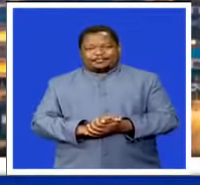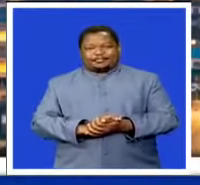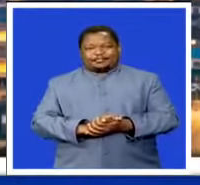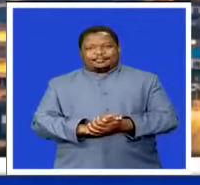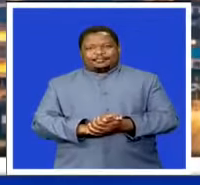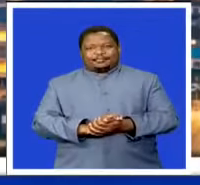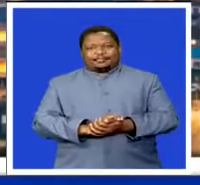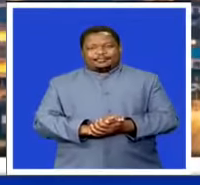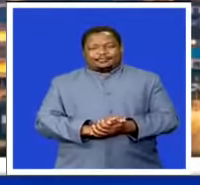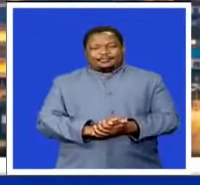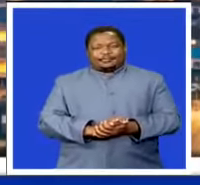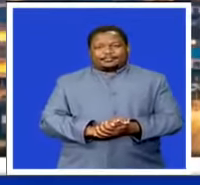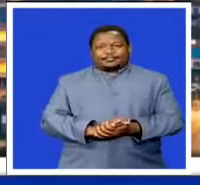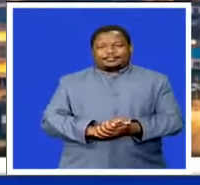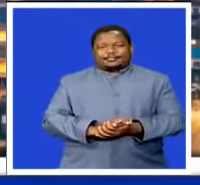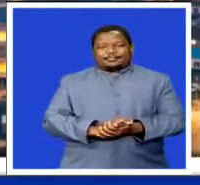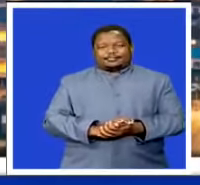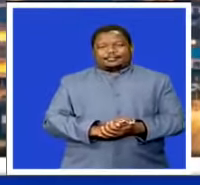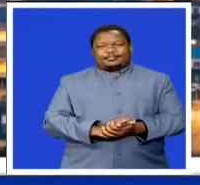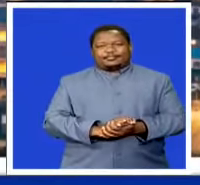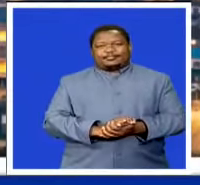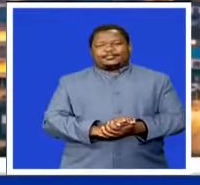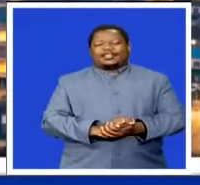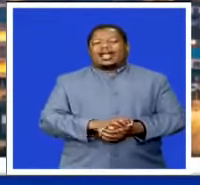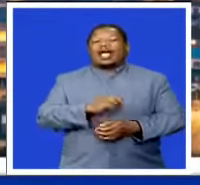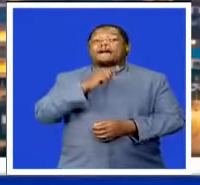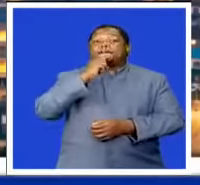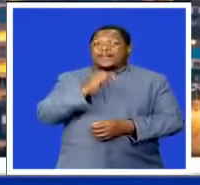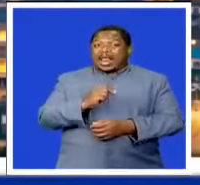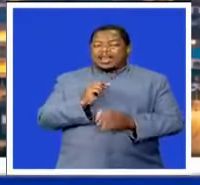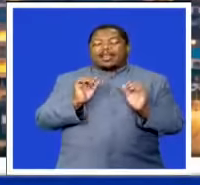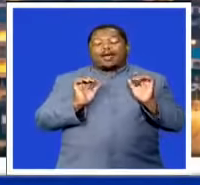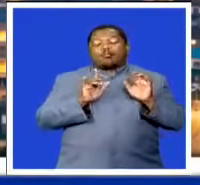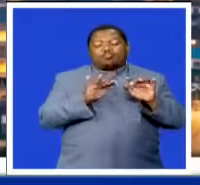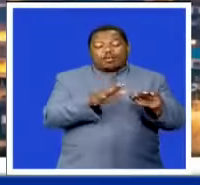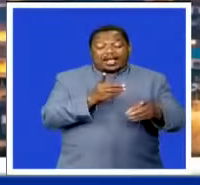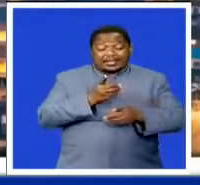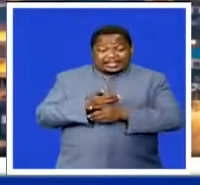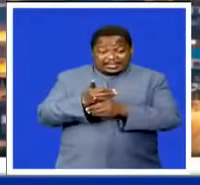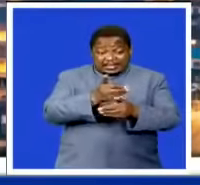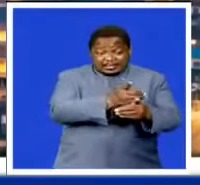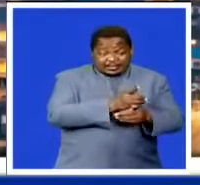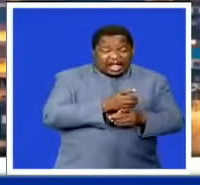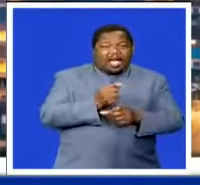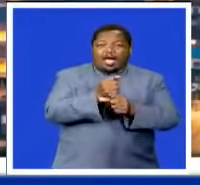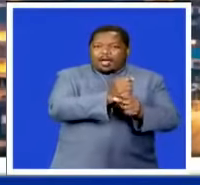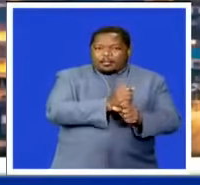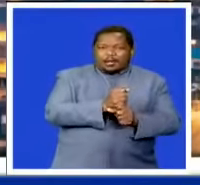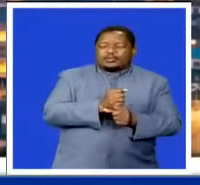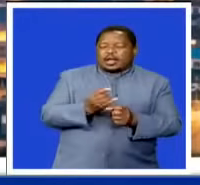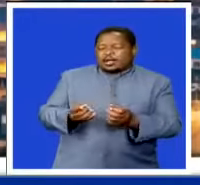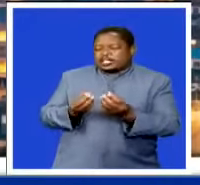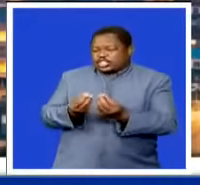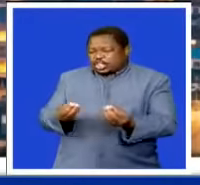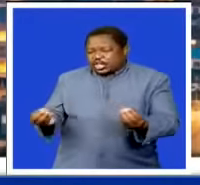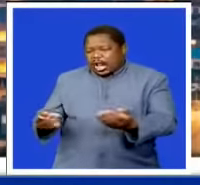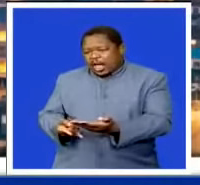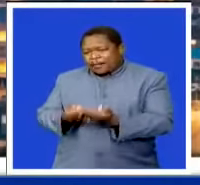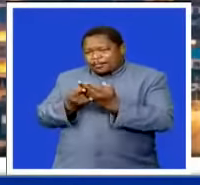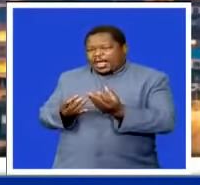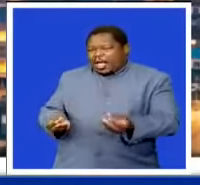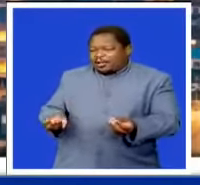Tingoko tasesangweni tabobabe letiphathelene nekukhulisa abantwana tingadlala inzima lenkulu ekunciphiseni